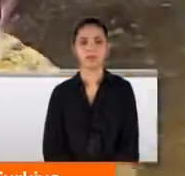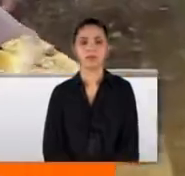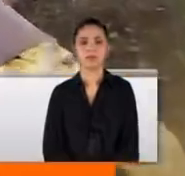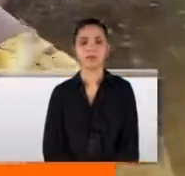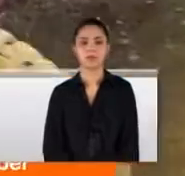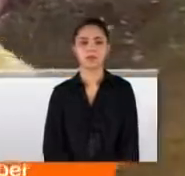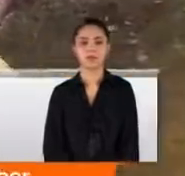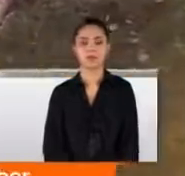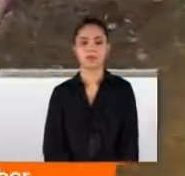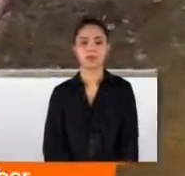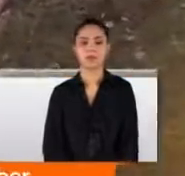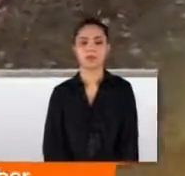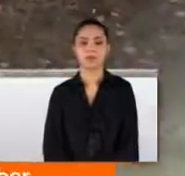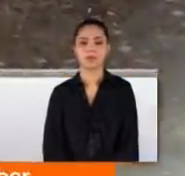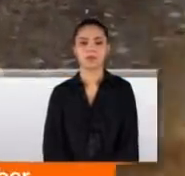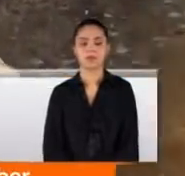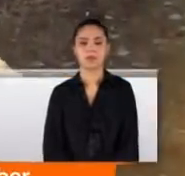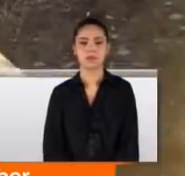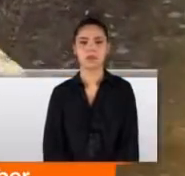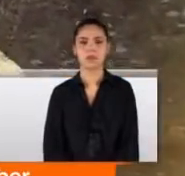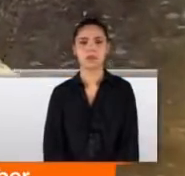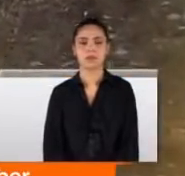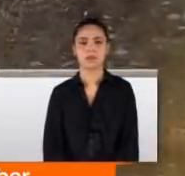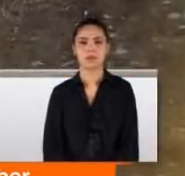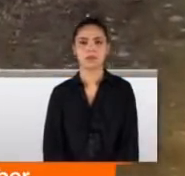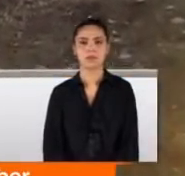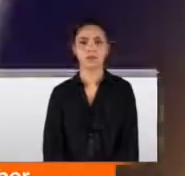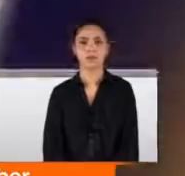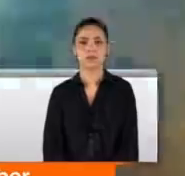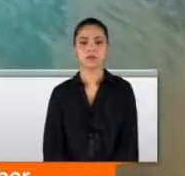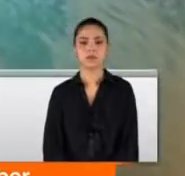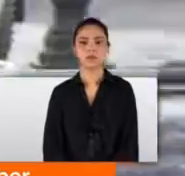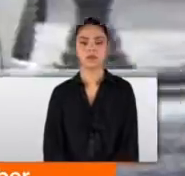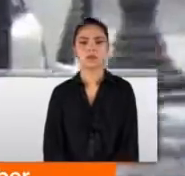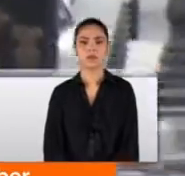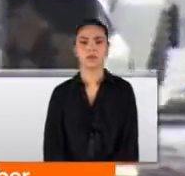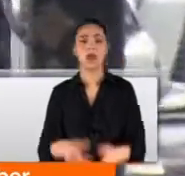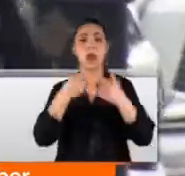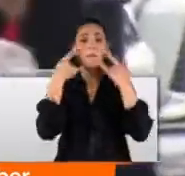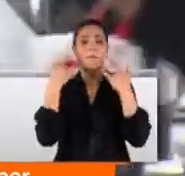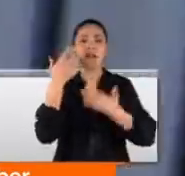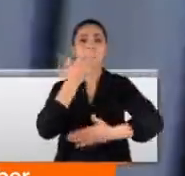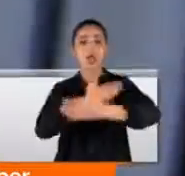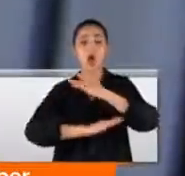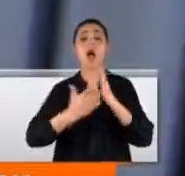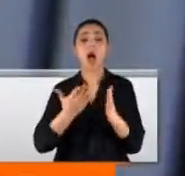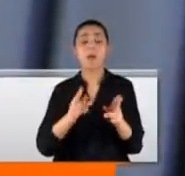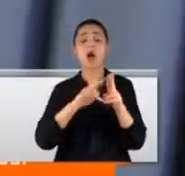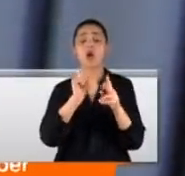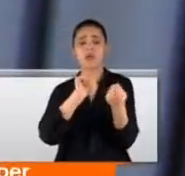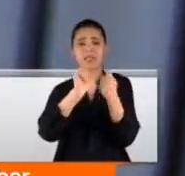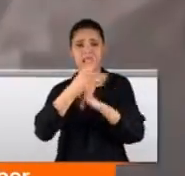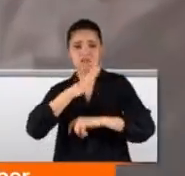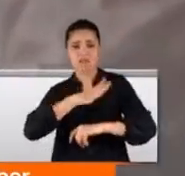Tek maskeyle bile hani nefes almak zor. Çift maskeyle tabii daha da zorlaşacak. Maske yordu ama mutasyona uğrayan